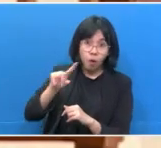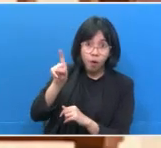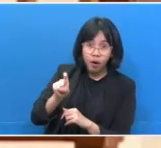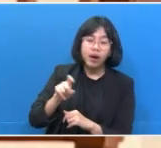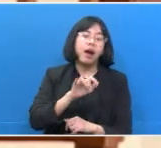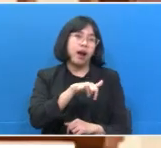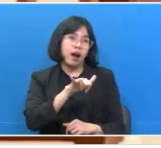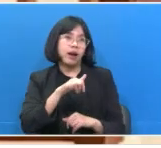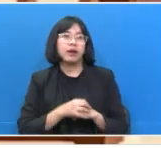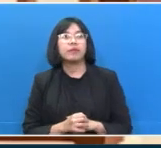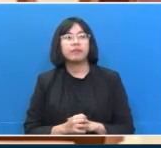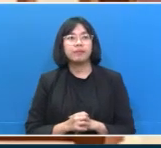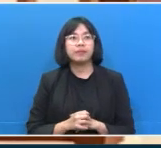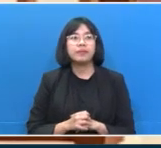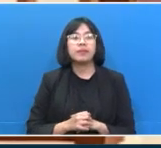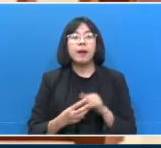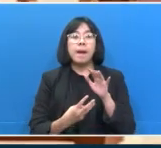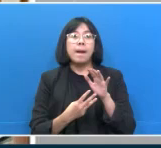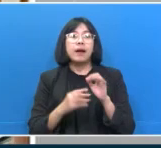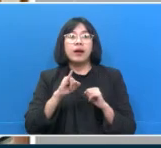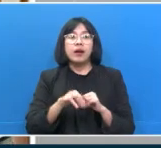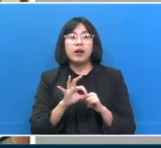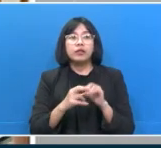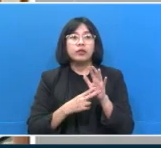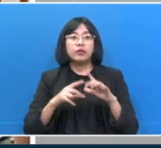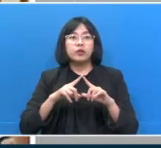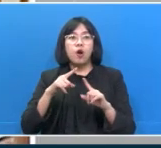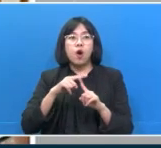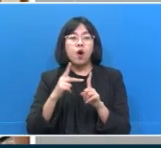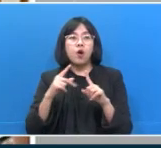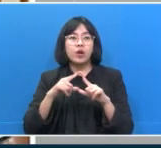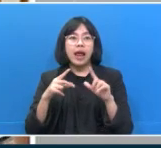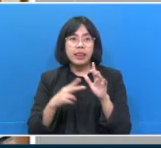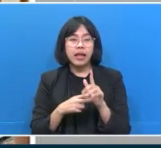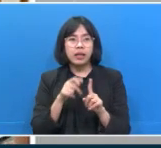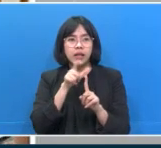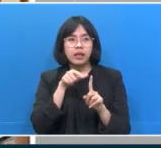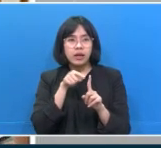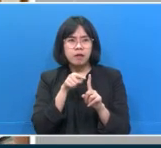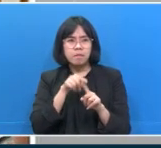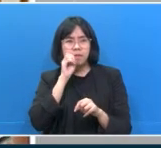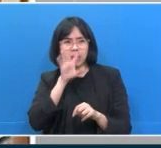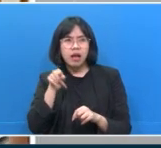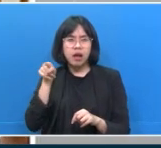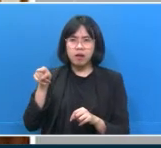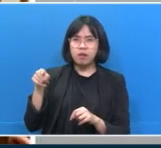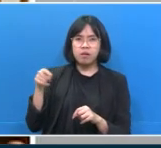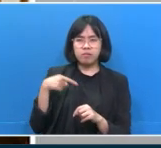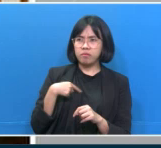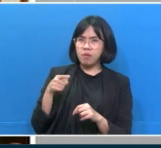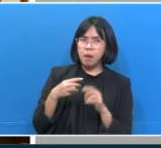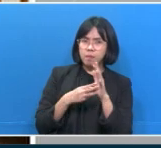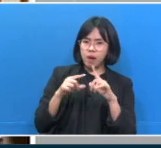Selain meminta maaf kepada ayah David Ozora, Jonathan Latumahina, terdakwa Mario Dandi, membantah keterangan Jonathan.